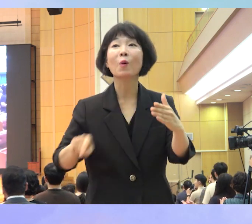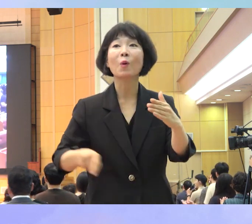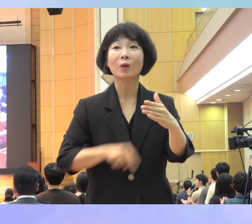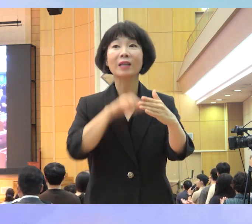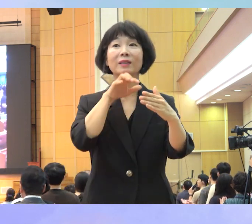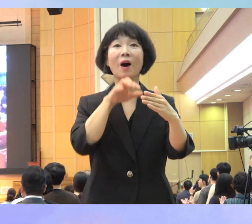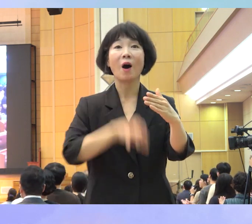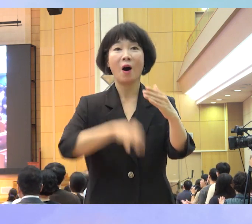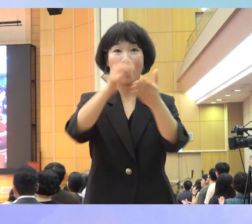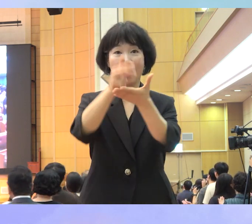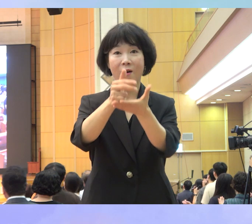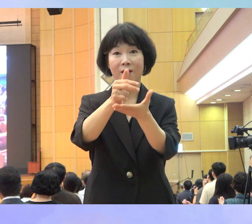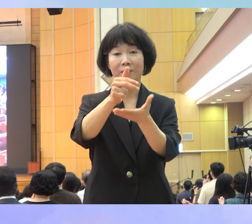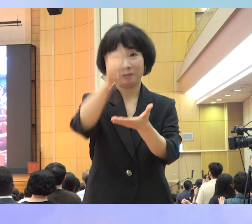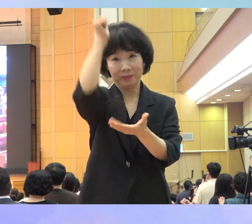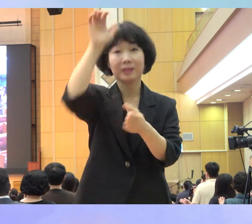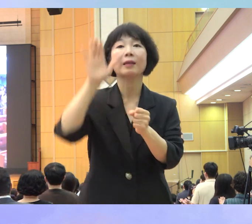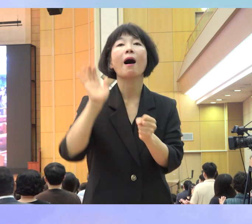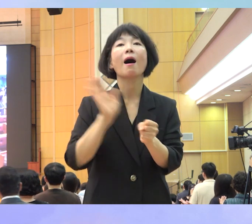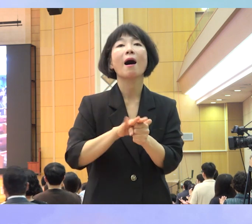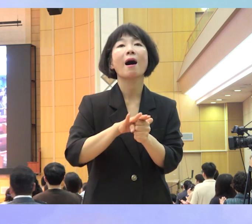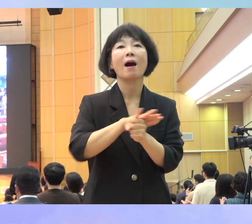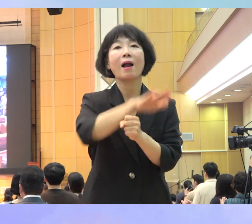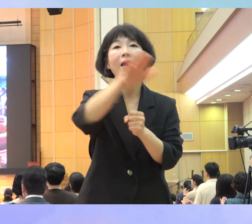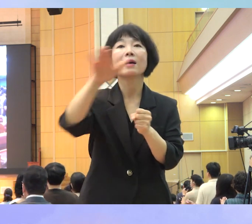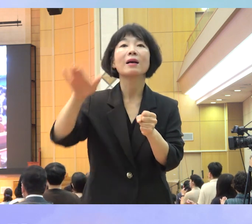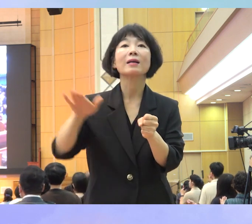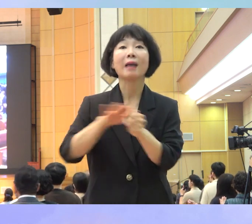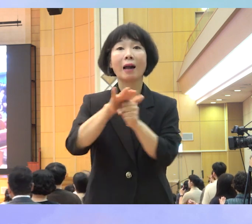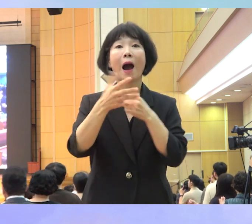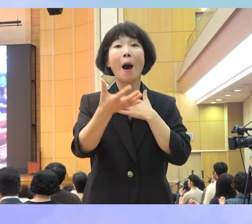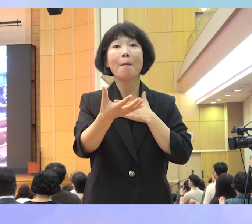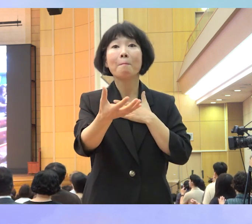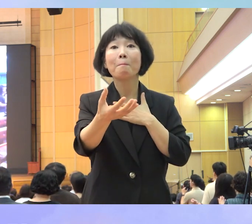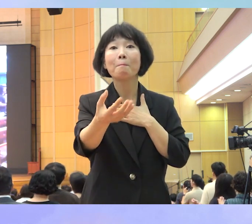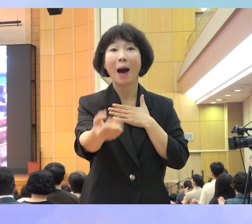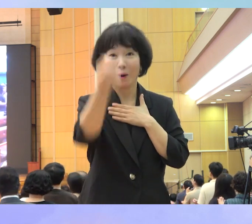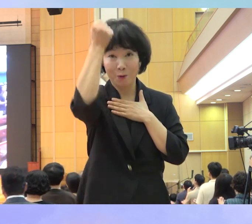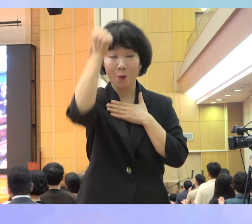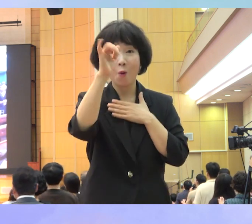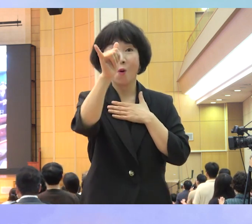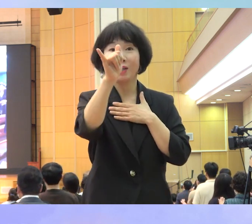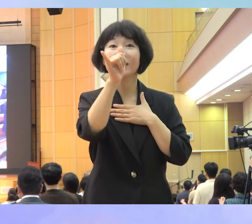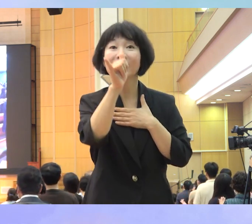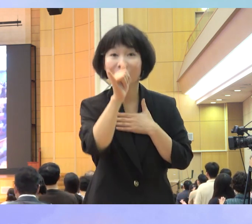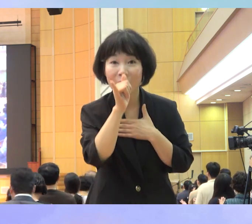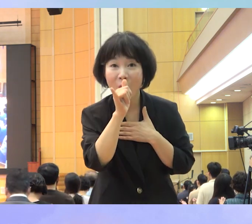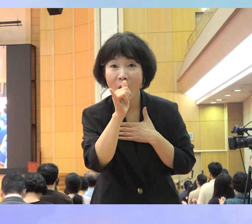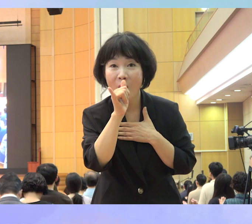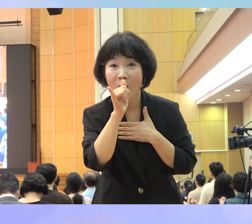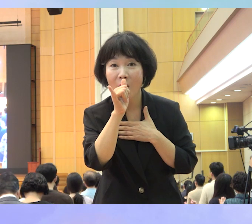삶 속에서 그 사랑받고 있지요.